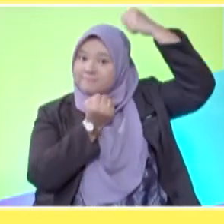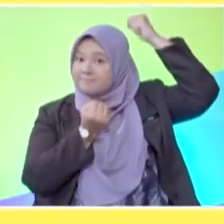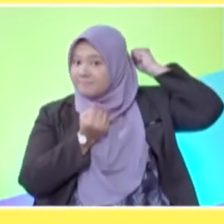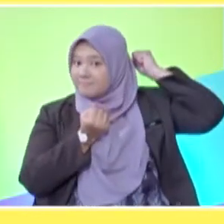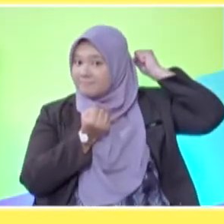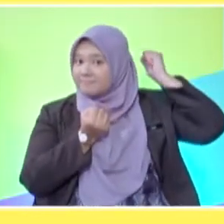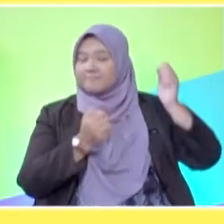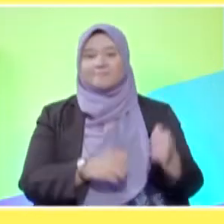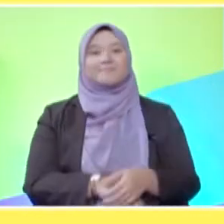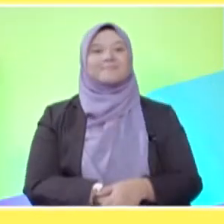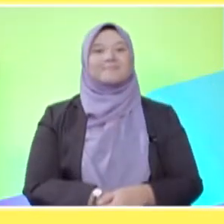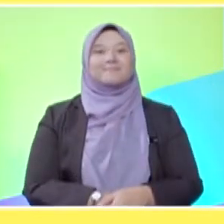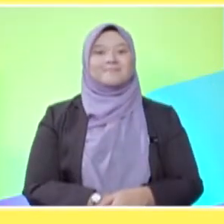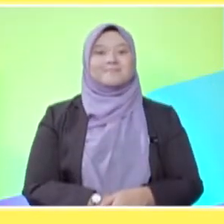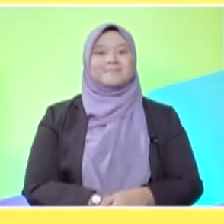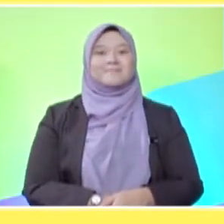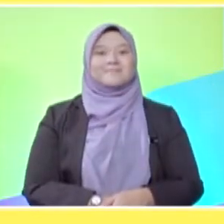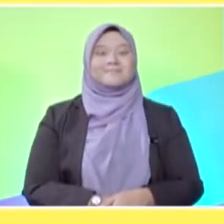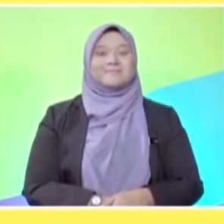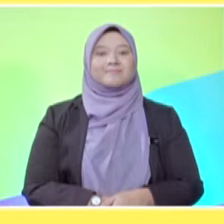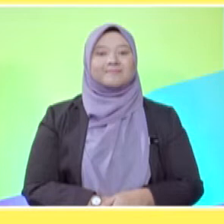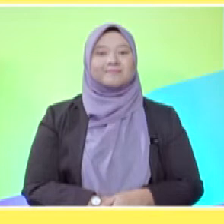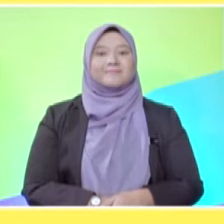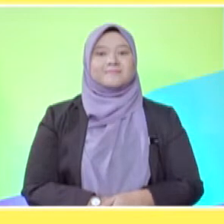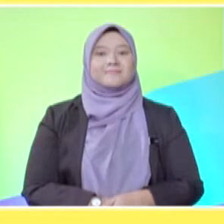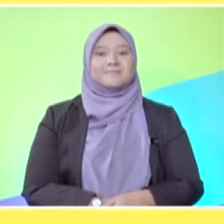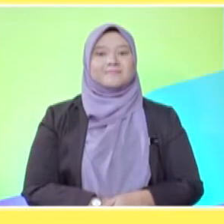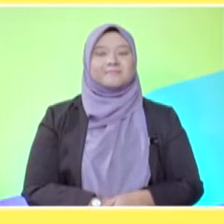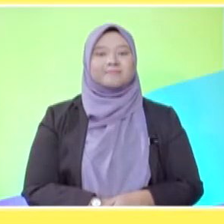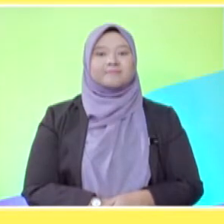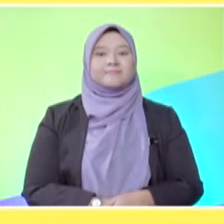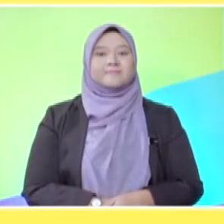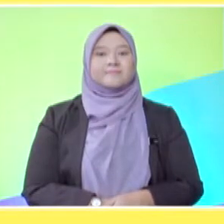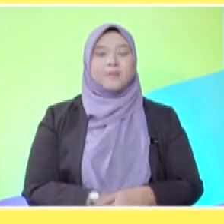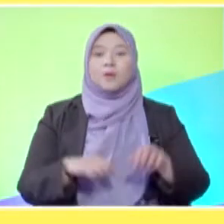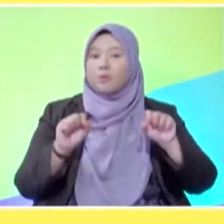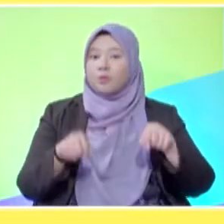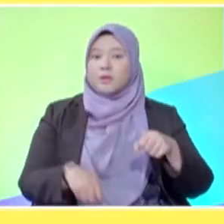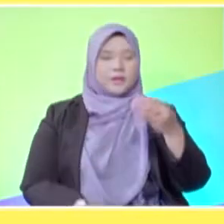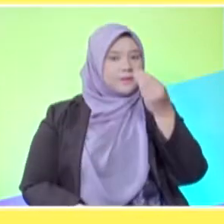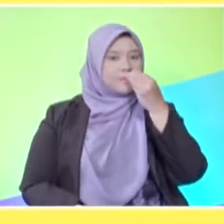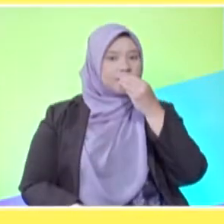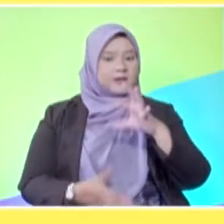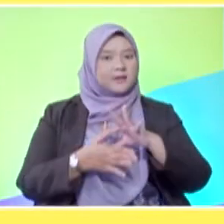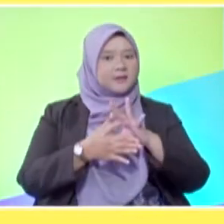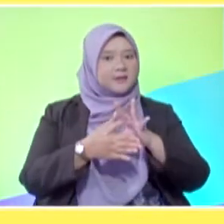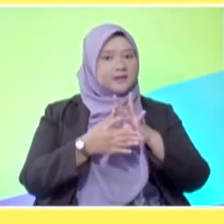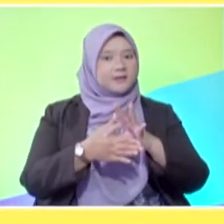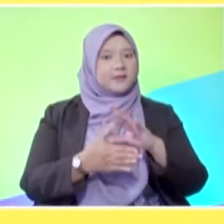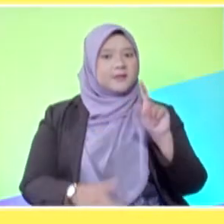sih nah oke single nih Iwan dia oke dia ada